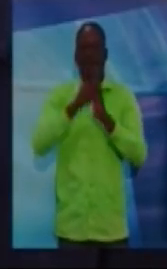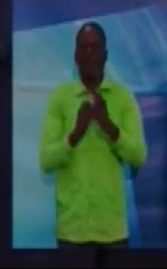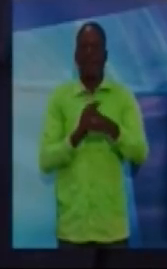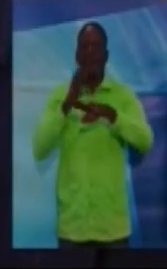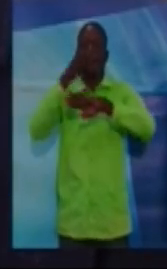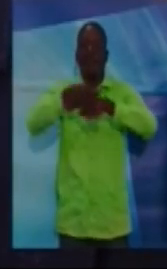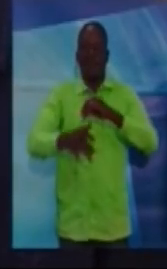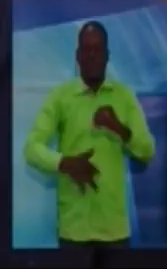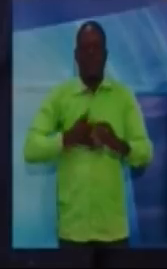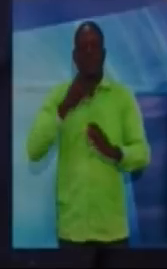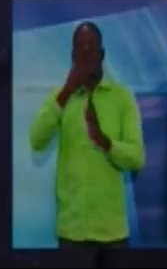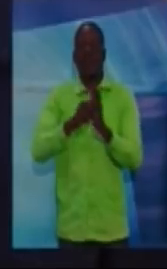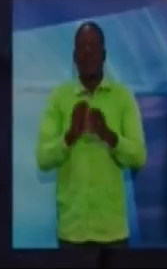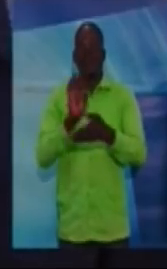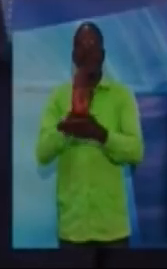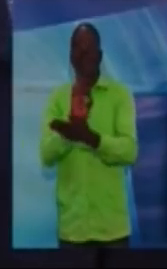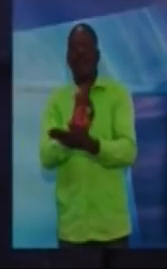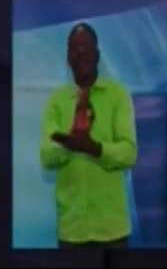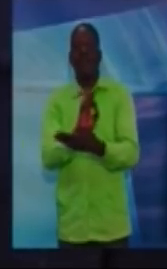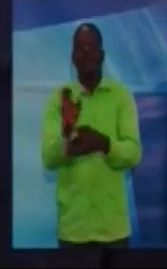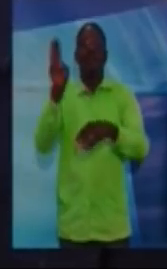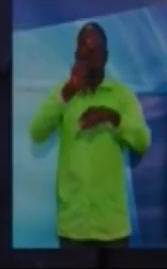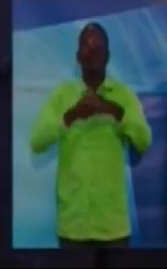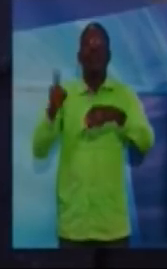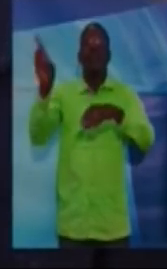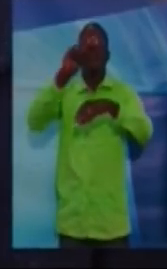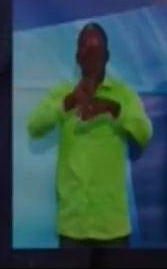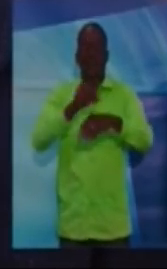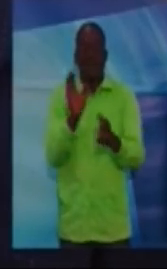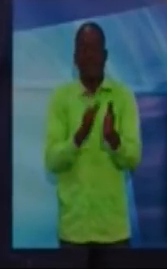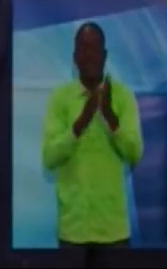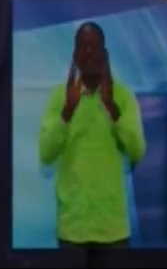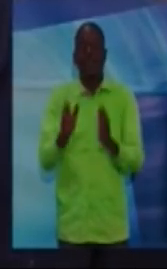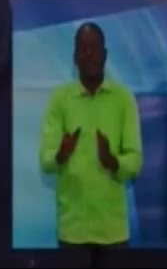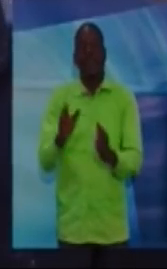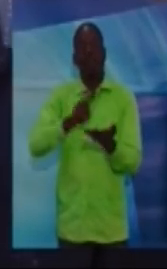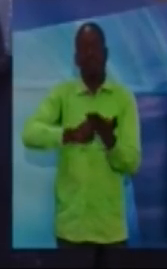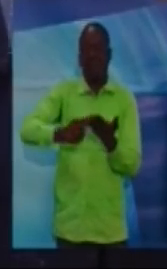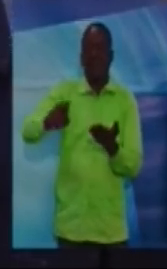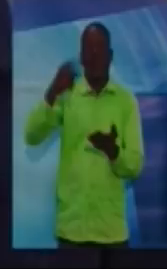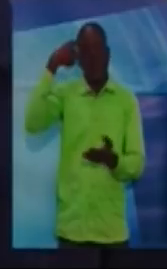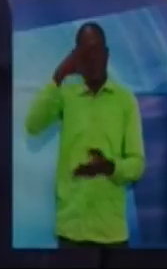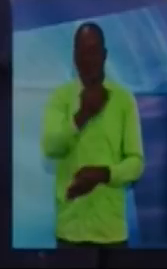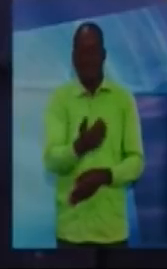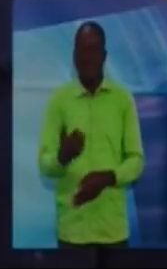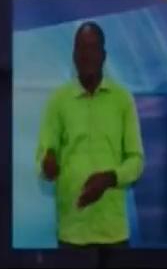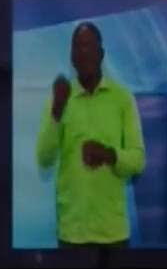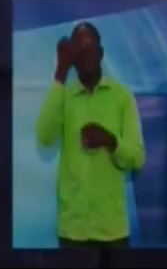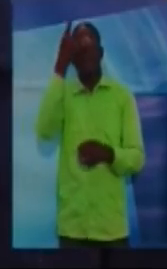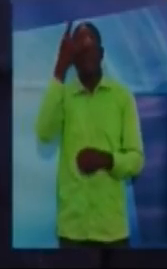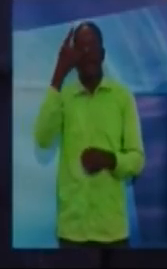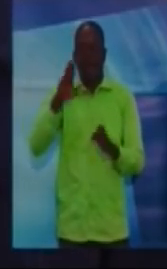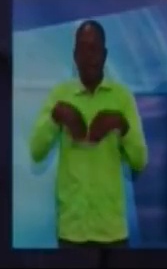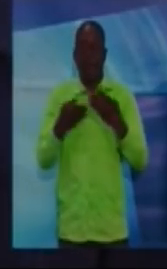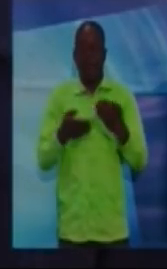travers la sensibilisation, la projection des films, de mettre à la disposition des élèves des kits d'hygiène pour que ces enfants-là puissent comprendre comment est-ce qu'il